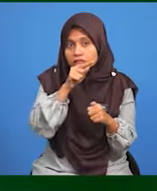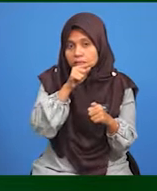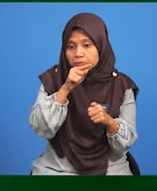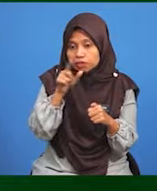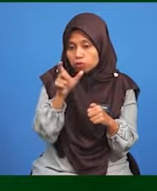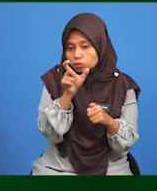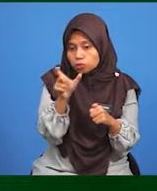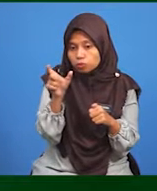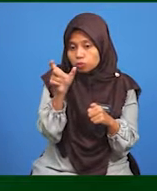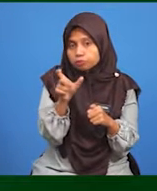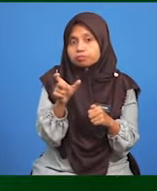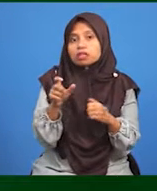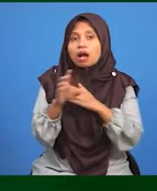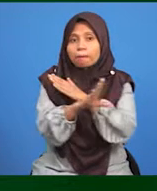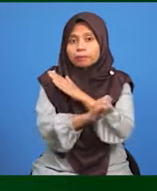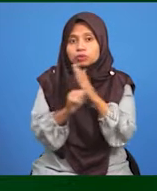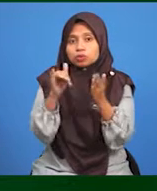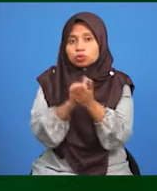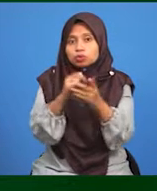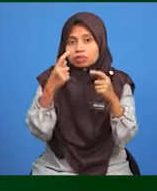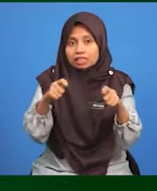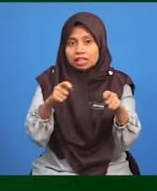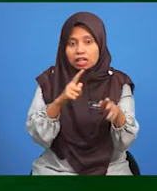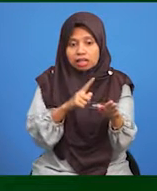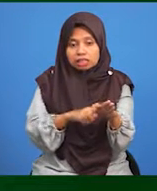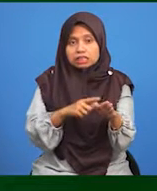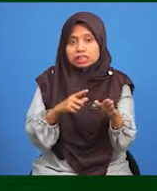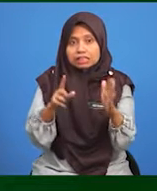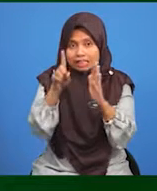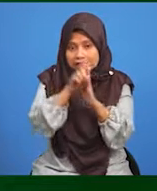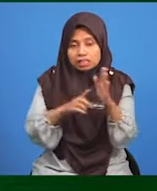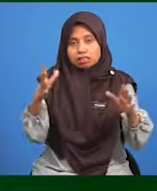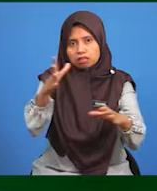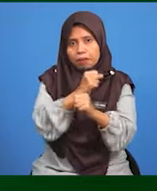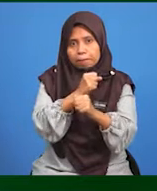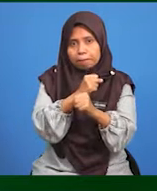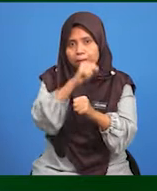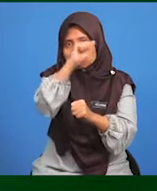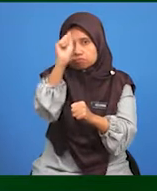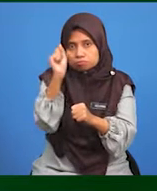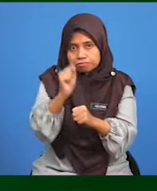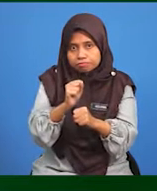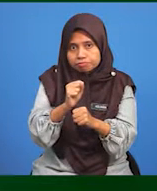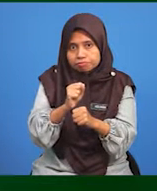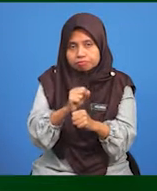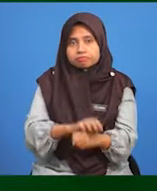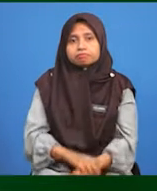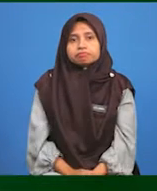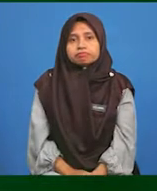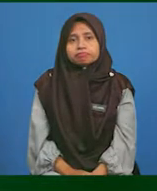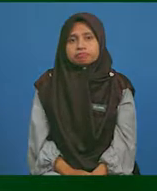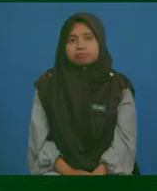di tempat kosong pencuri itu telah ditangkap Apakah jawaban